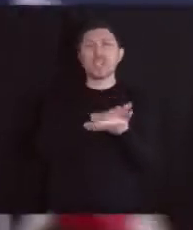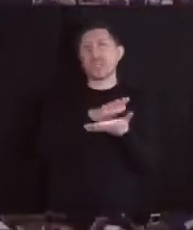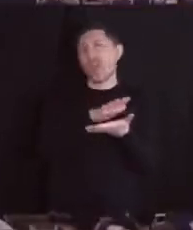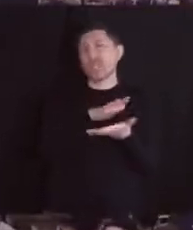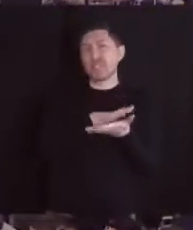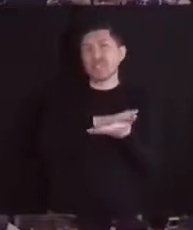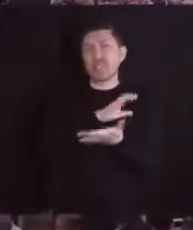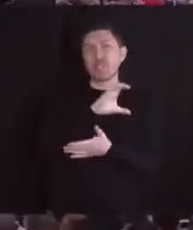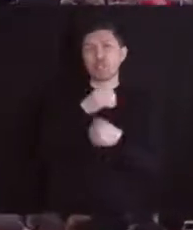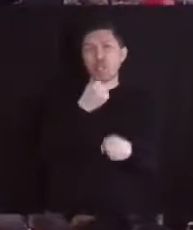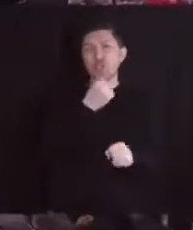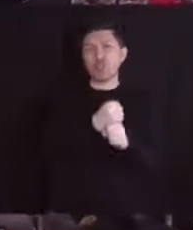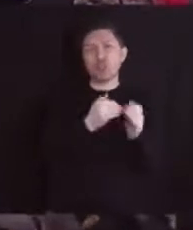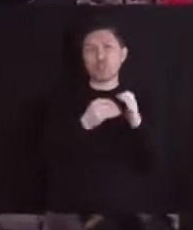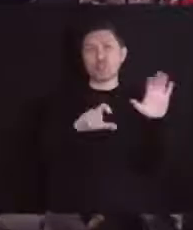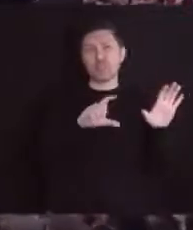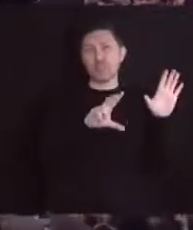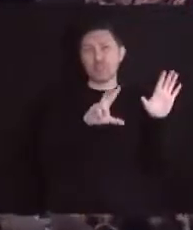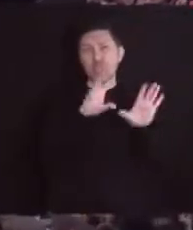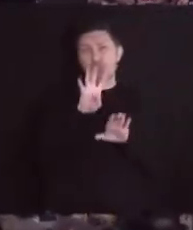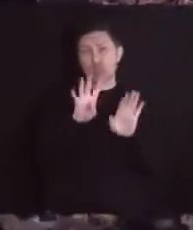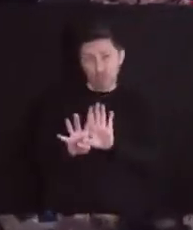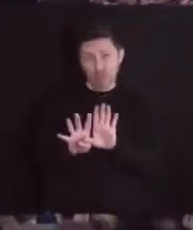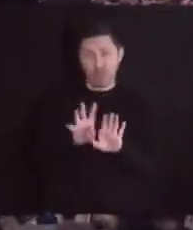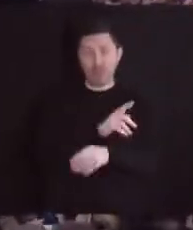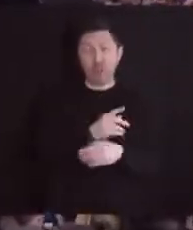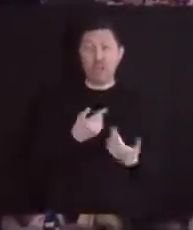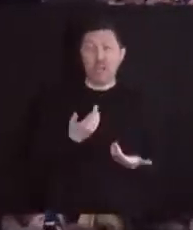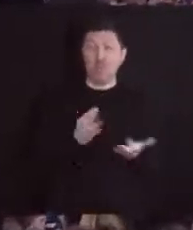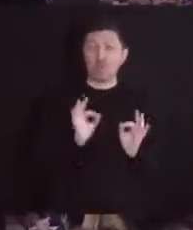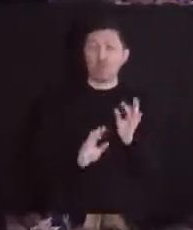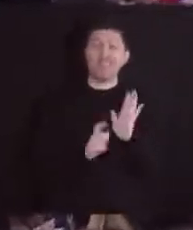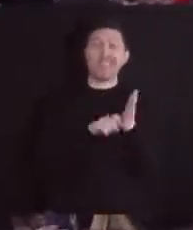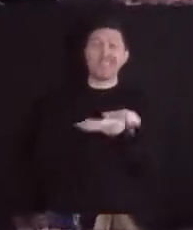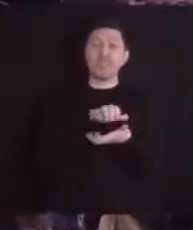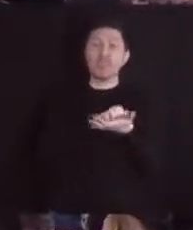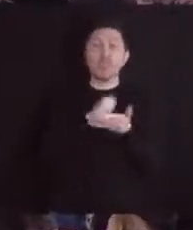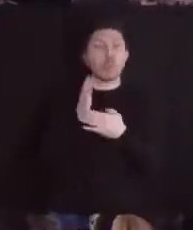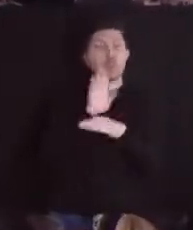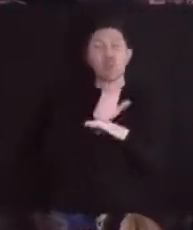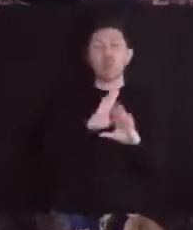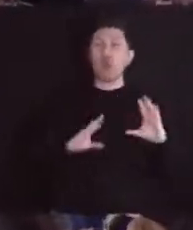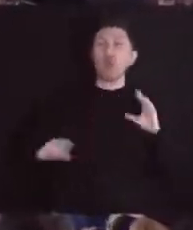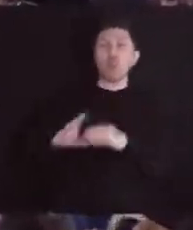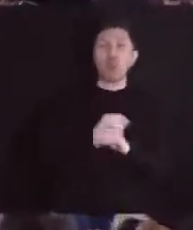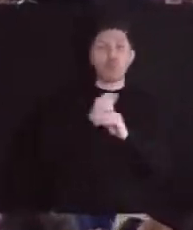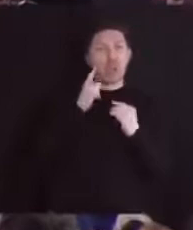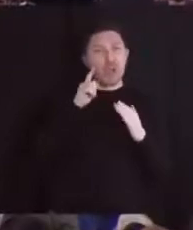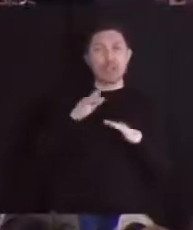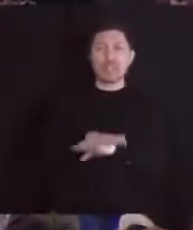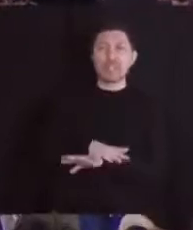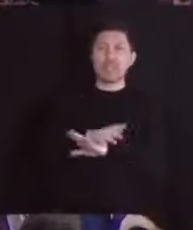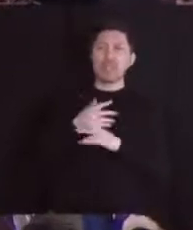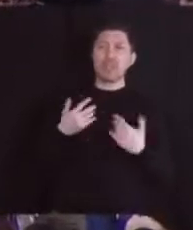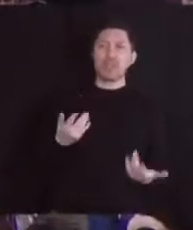1789 qui a fait de nous un peuple un et indivisible, non du fait de nos ancêtres, de